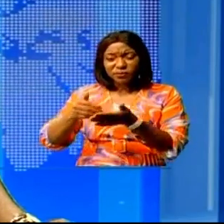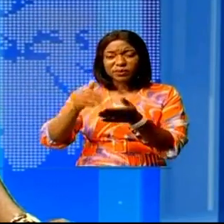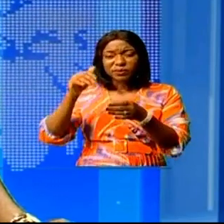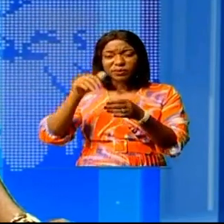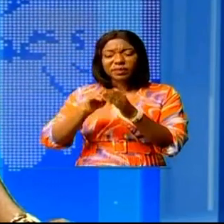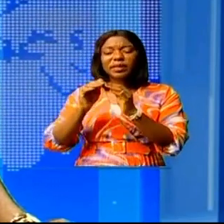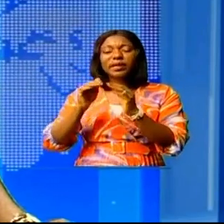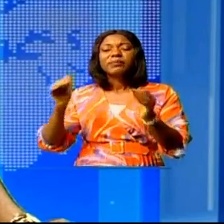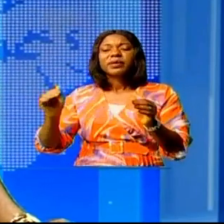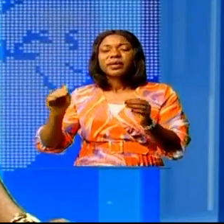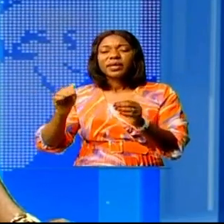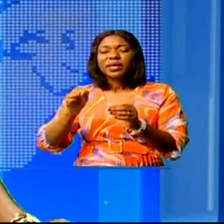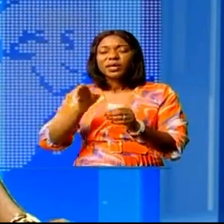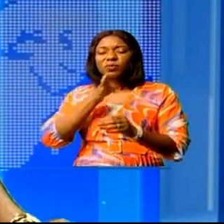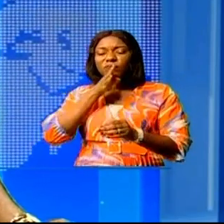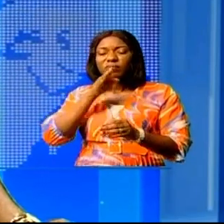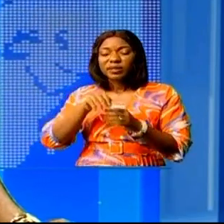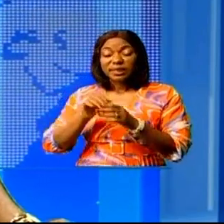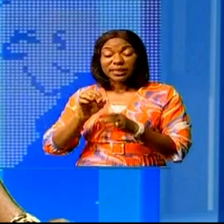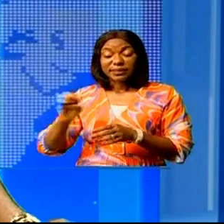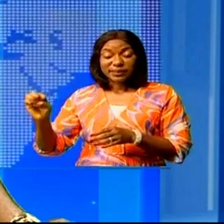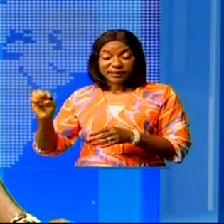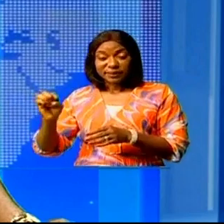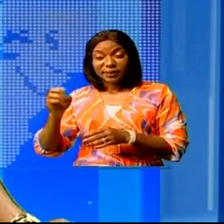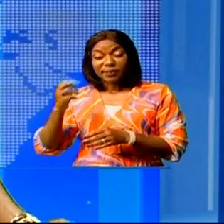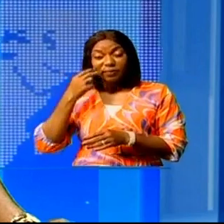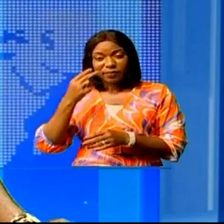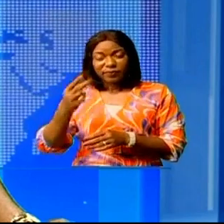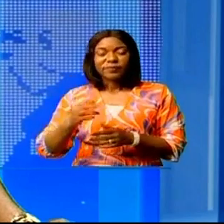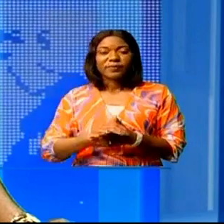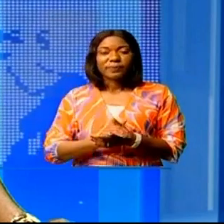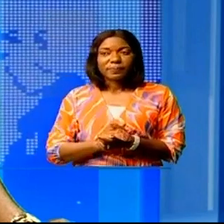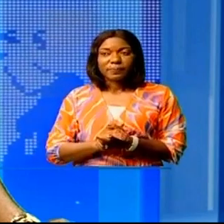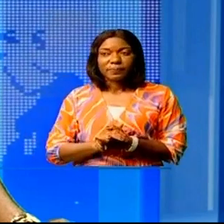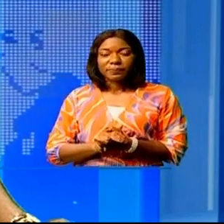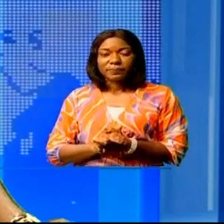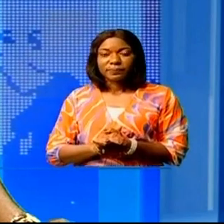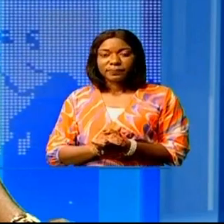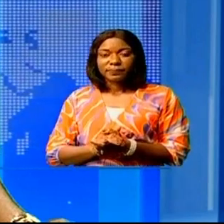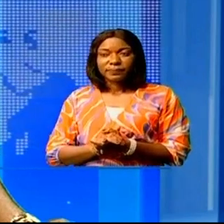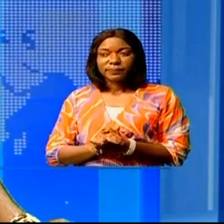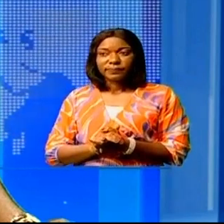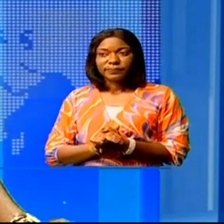la paix durable dans cette partie du pays. Reportage Rode Panda.